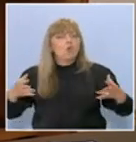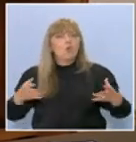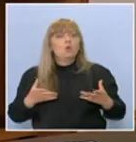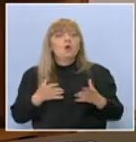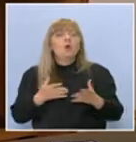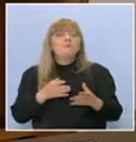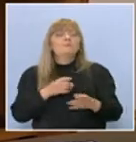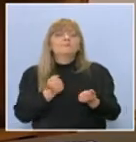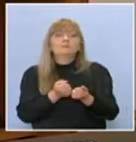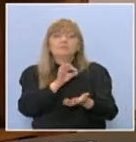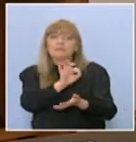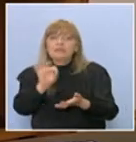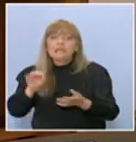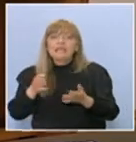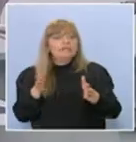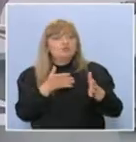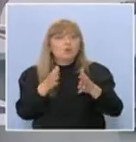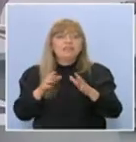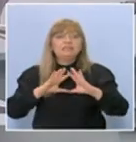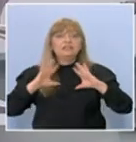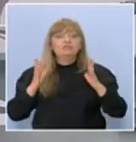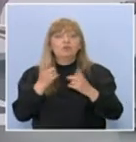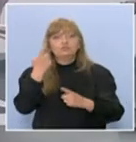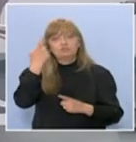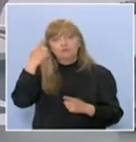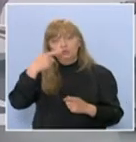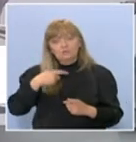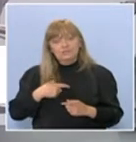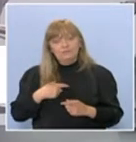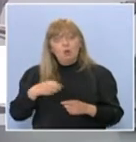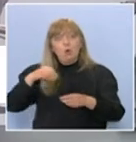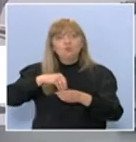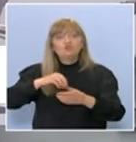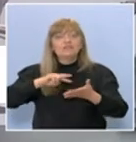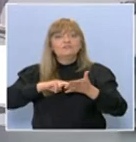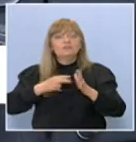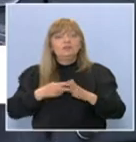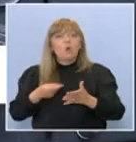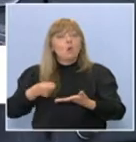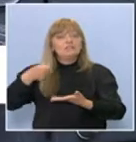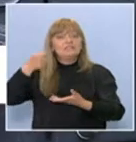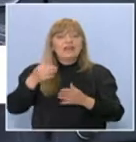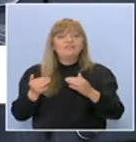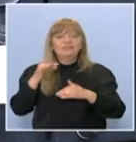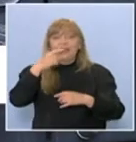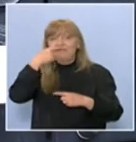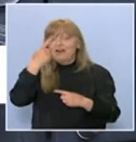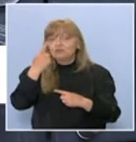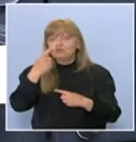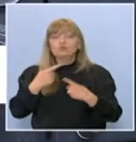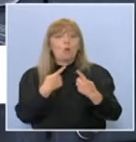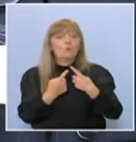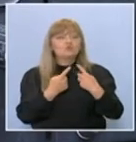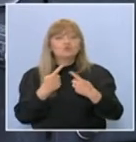се ориентират в обществото сами. Участниците в проекта оценяват като най-важна в него възможността да общуват помежду си.